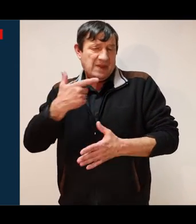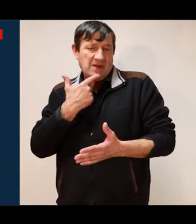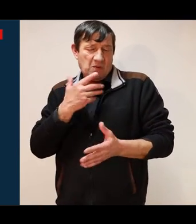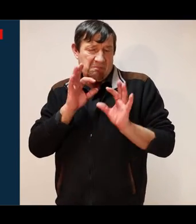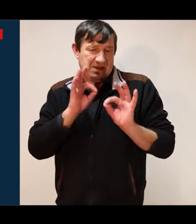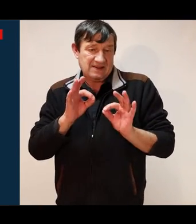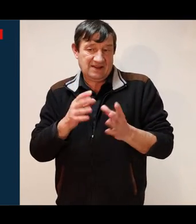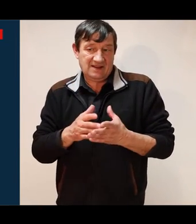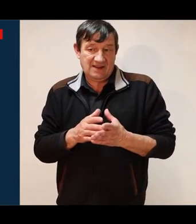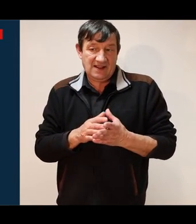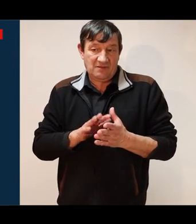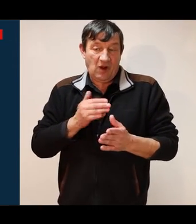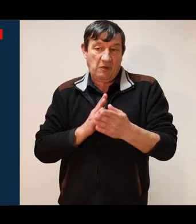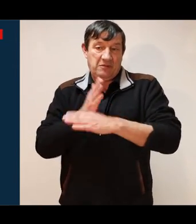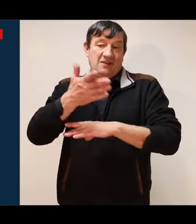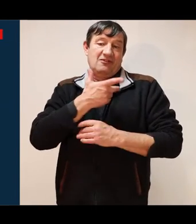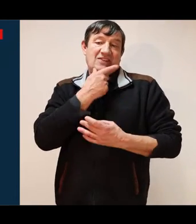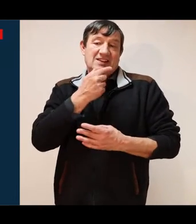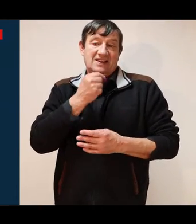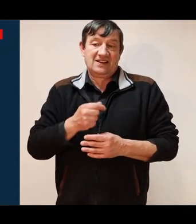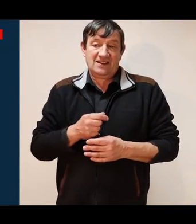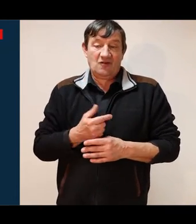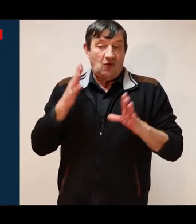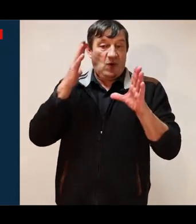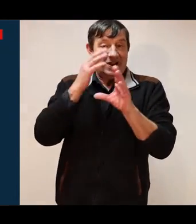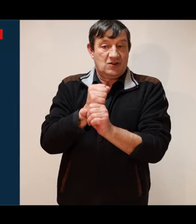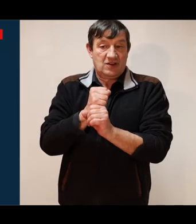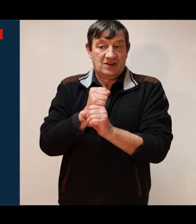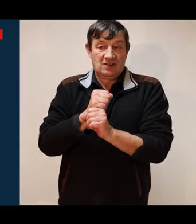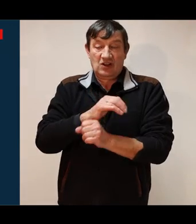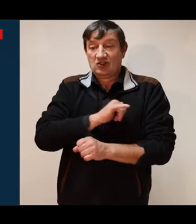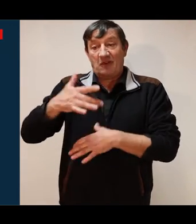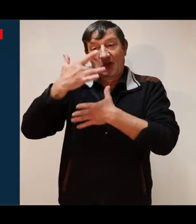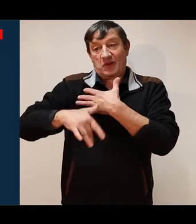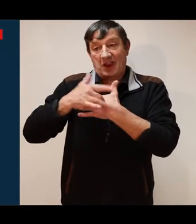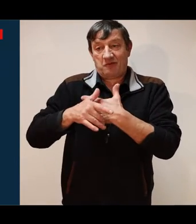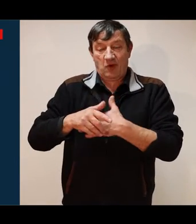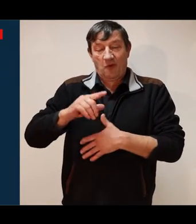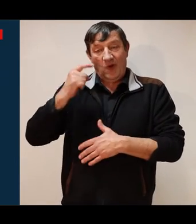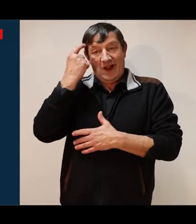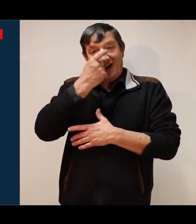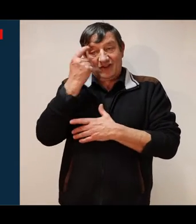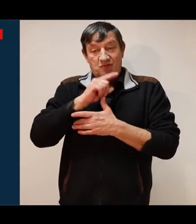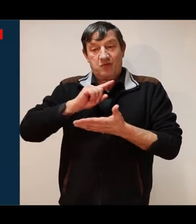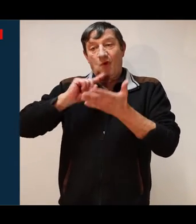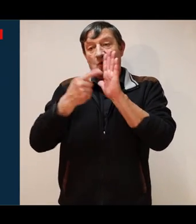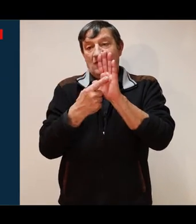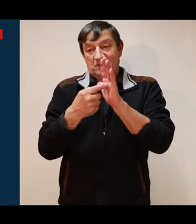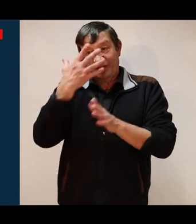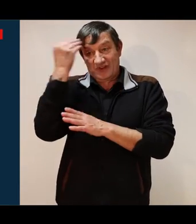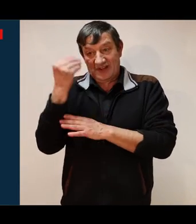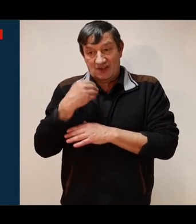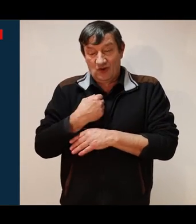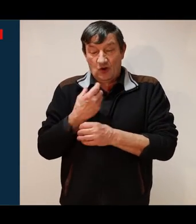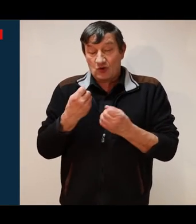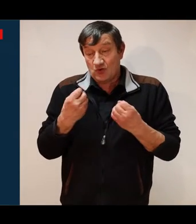pour les dépasser. Donc, pour résumer, il n'est jamais trop tard pour se poser la question de sa reconversion parce que finalement,